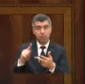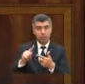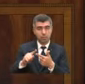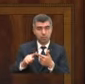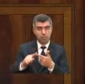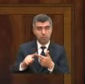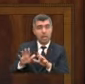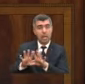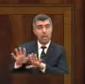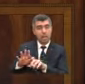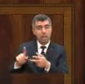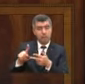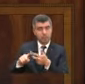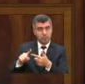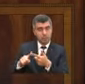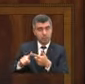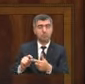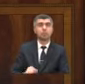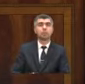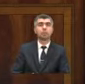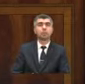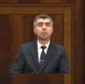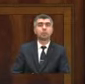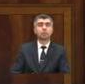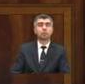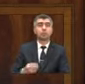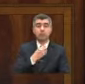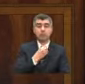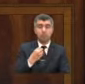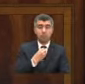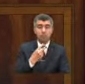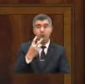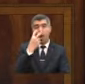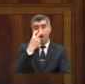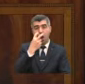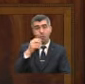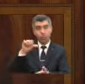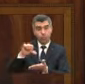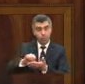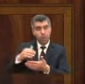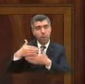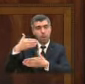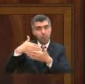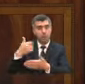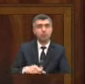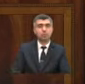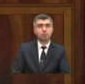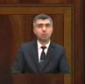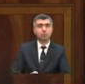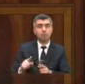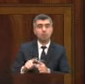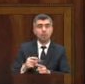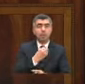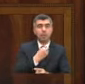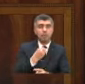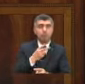الجامعي ديال أكادير اللي في المراحل النهائية ديالهم، كاين المستشفى الجامعي ديال العيون اللي هو قيد البناء، كاين المستشفى الجامعي